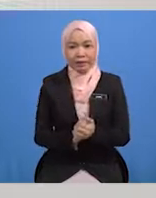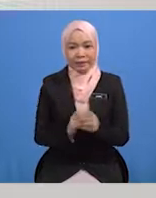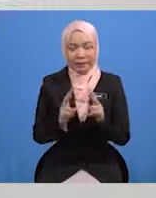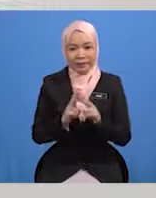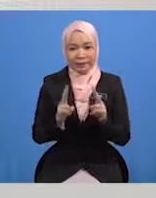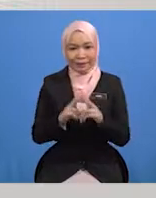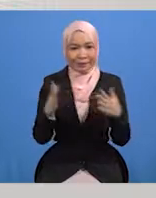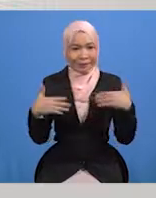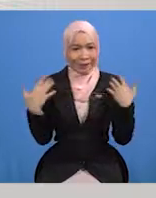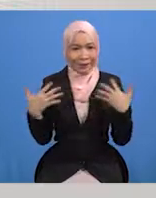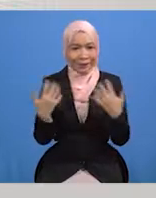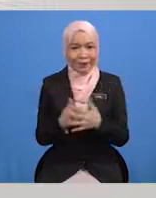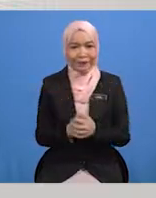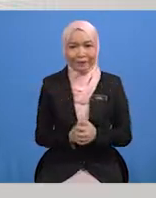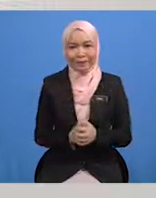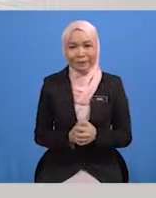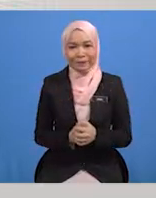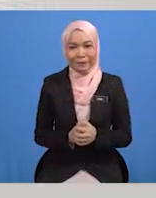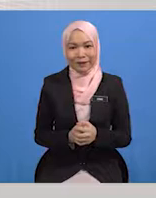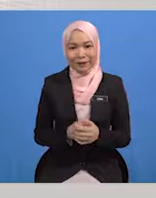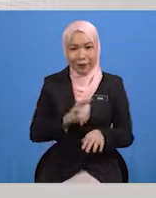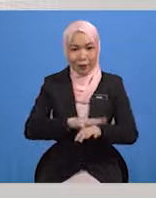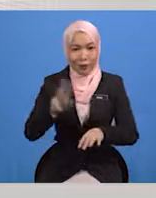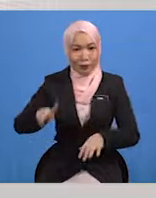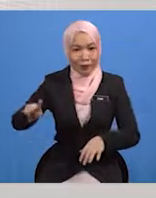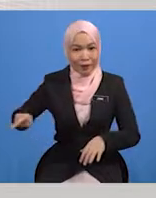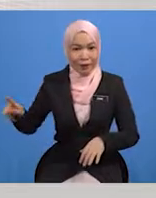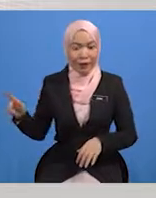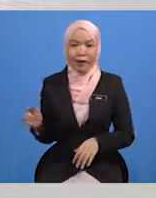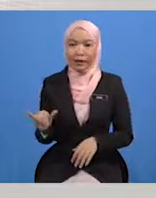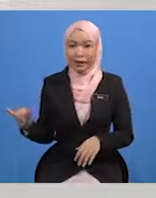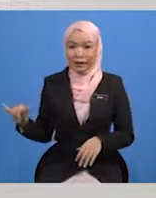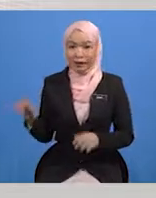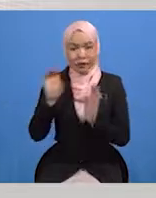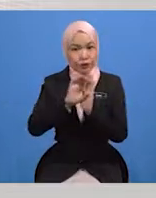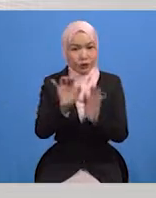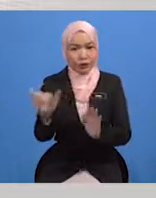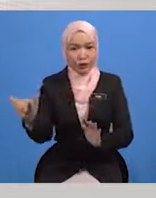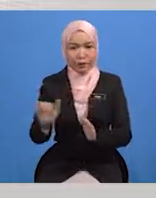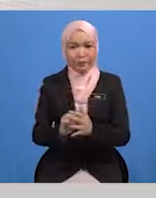zaman kanak-kanaknya. Lihat contoh berikut.